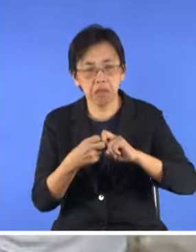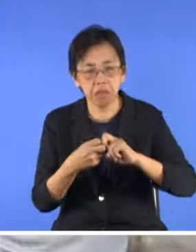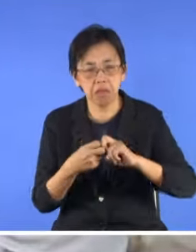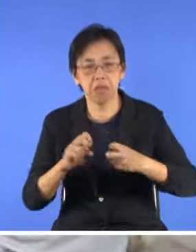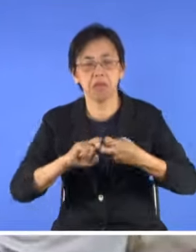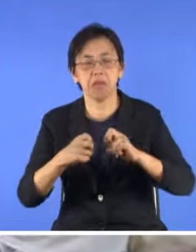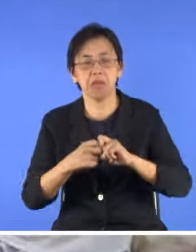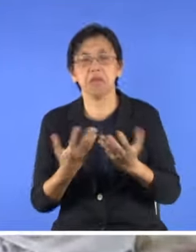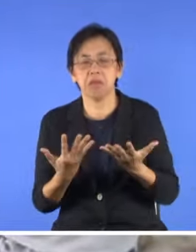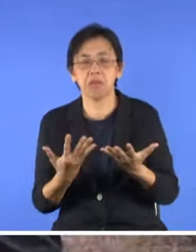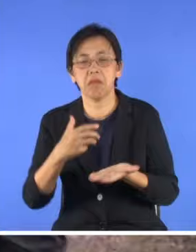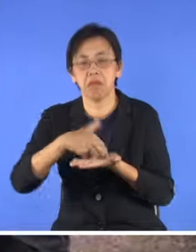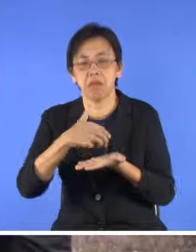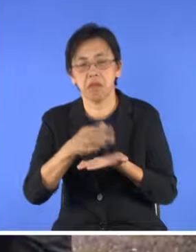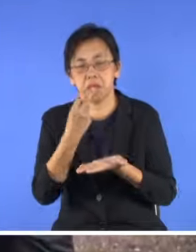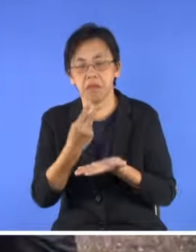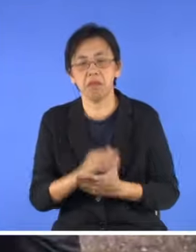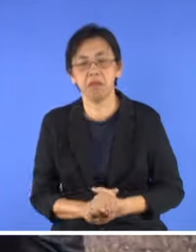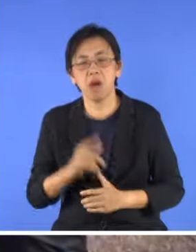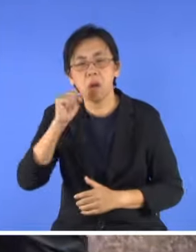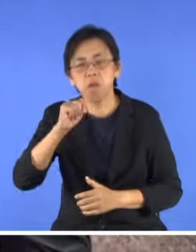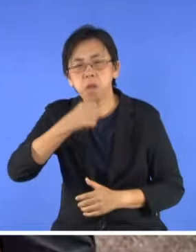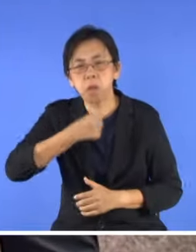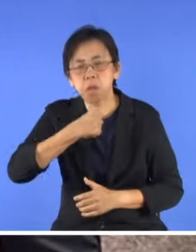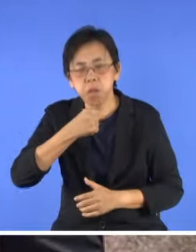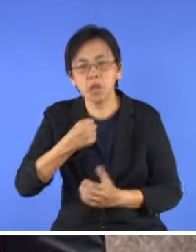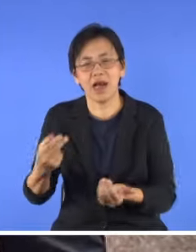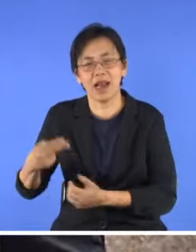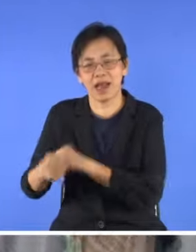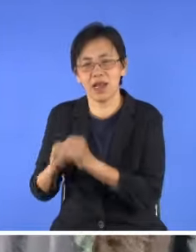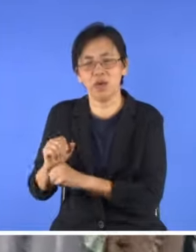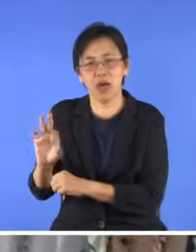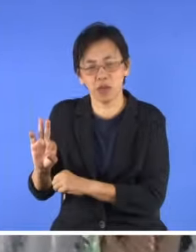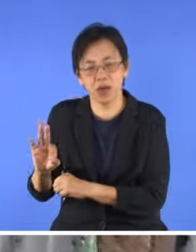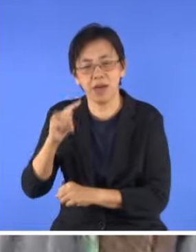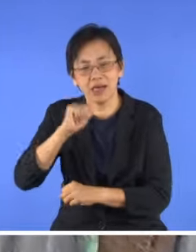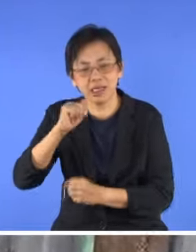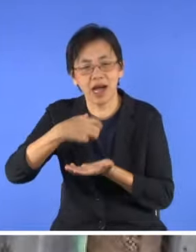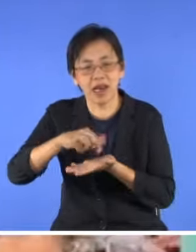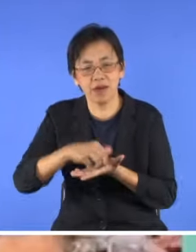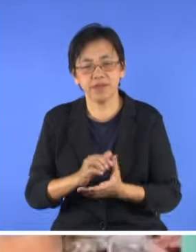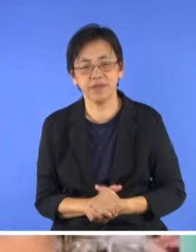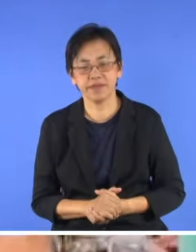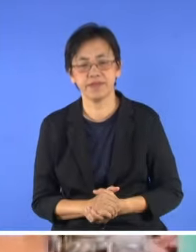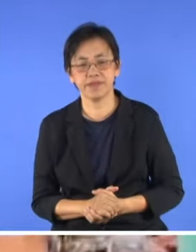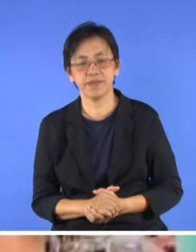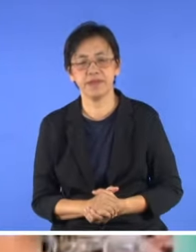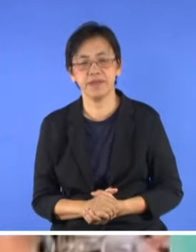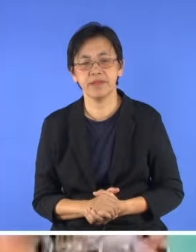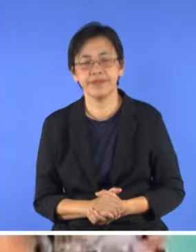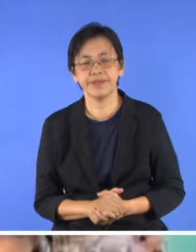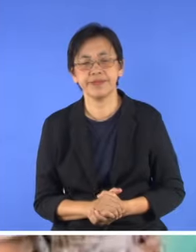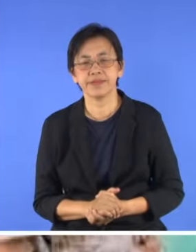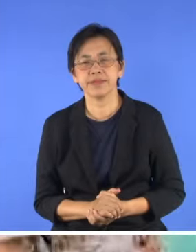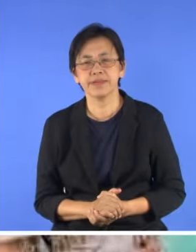นะครับอ้าเดี๋ยวฟังเสียงหน่อยฮะตานะฮะของน้องอายุ 9ขวบฮะเราจะทำบ้านหลังไแล้วตาใช้